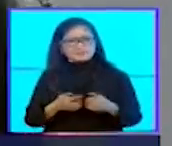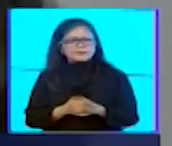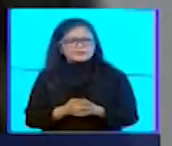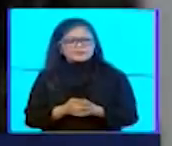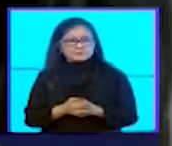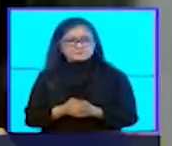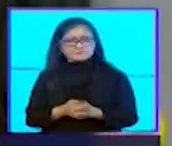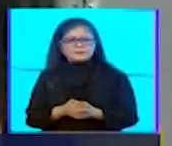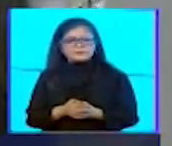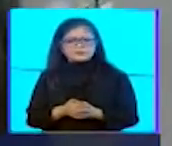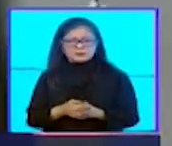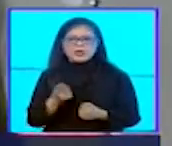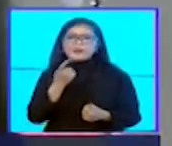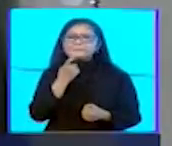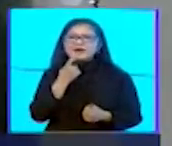buat apa, saya pansus,